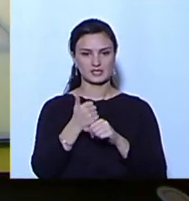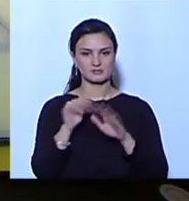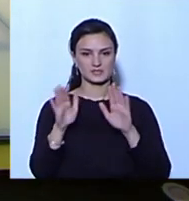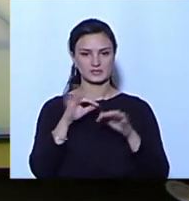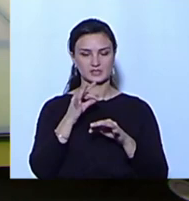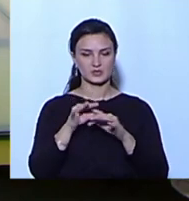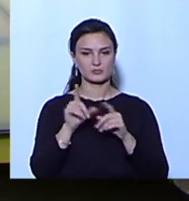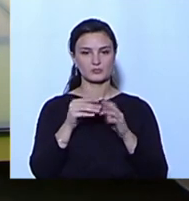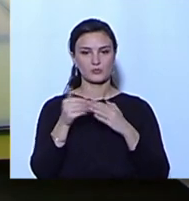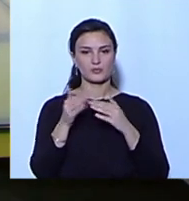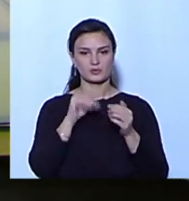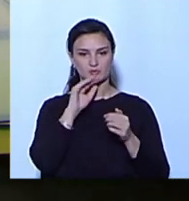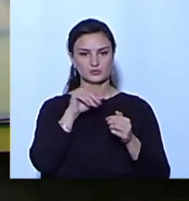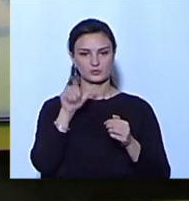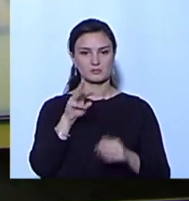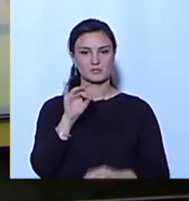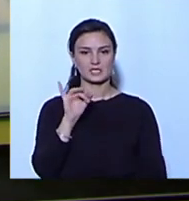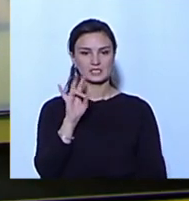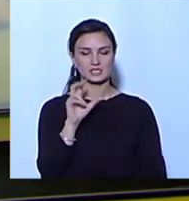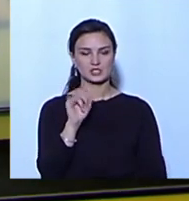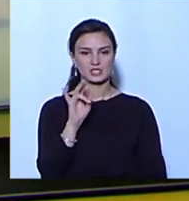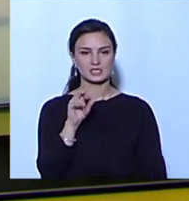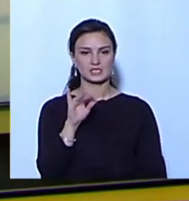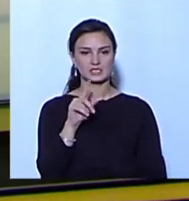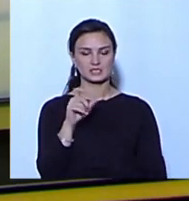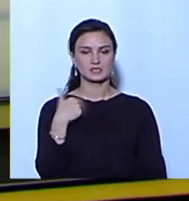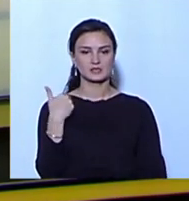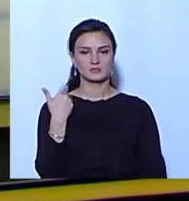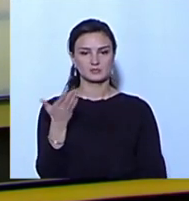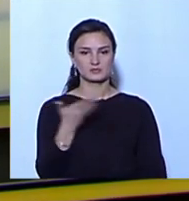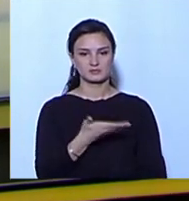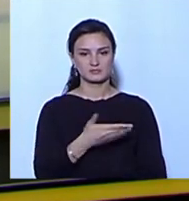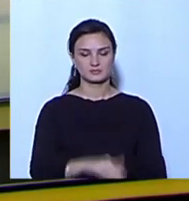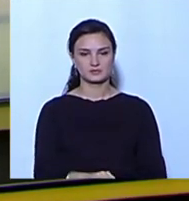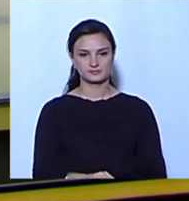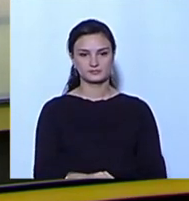უნივერსიტეტის პროფესორი, ნევროლოგი ქალბატონი მარინა ჯანელიძე. დილამშვიდობისა, ქალბატონო მარინა, მოგზანდით.